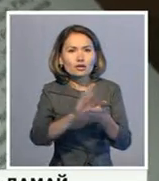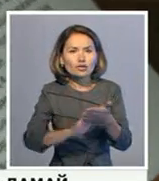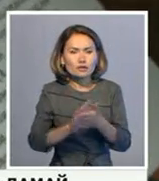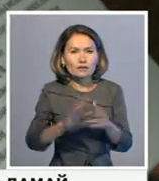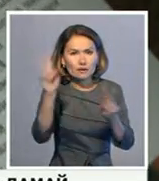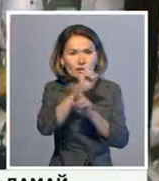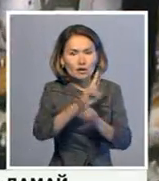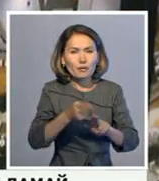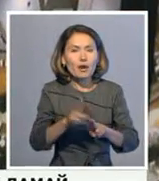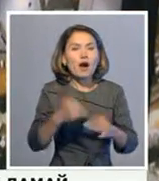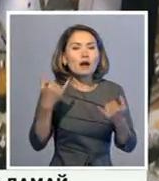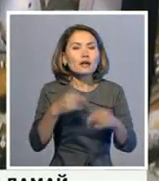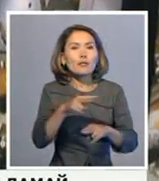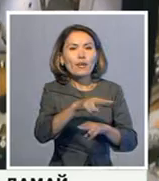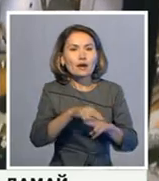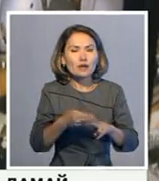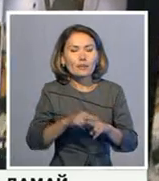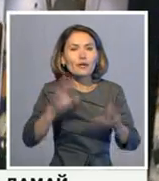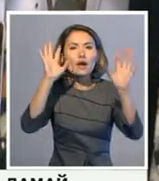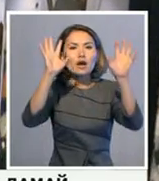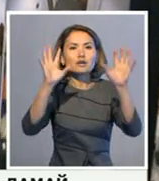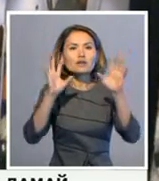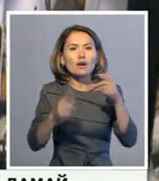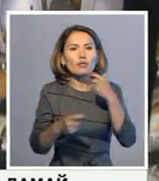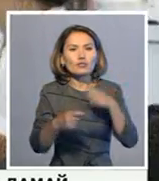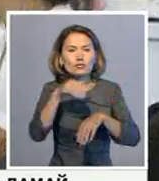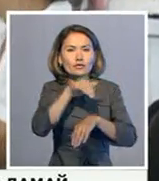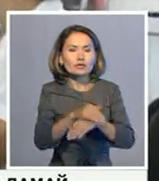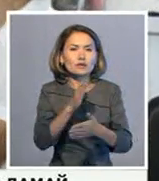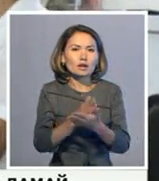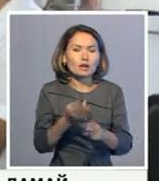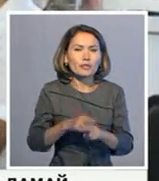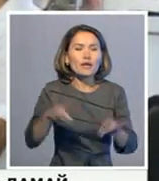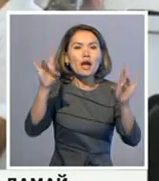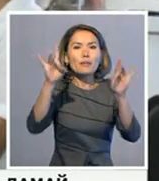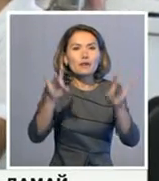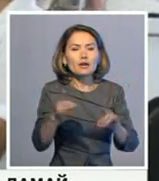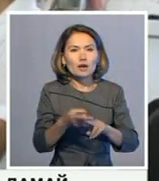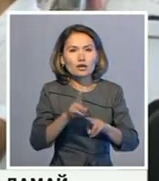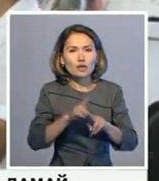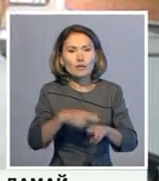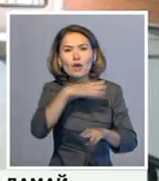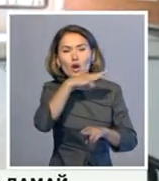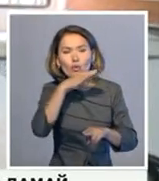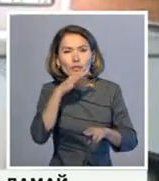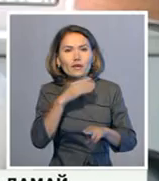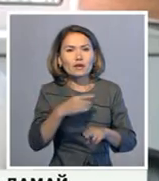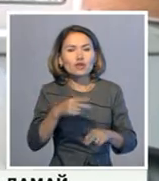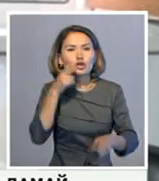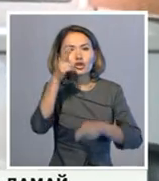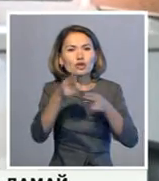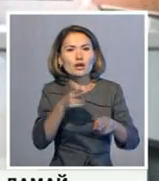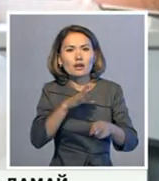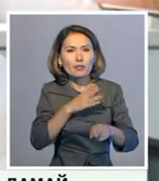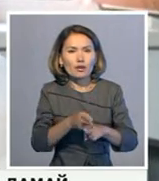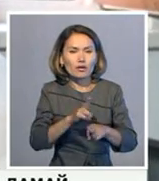істер департаментіндегілер болса, полицейлер заң жүзінде әрекет жасағандығын мәлімдейді. Себебі мейрамхана қызметкерлерінің үстінен арыз түскен. Олар бірнеше қонақты